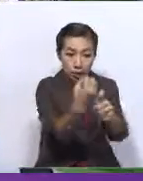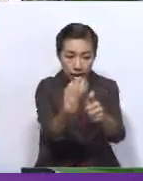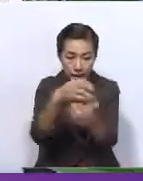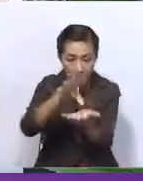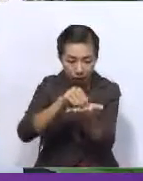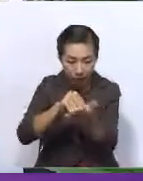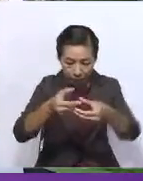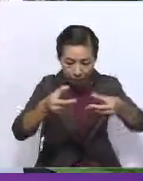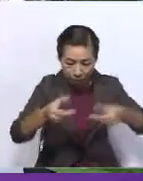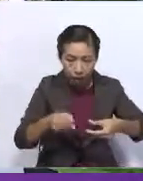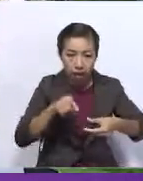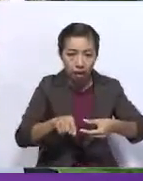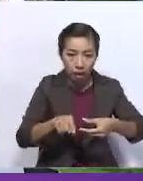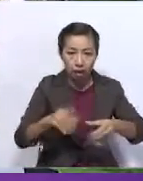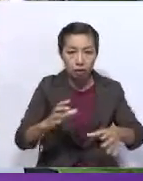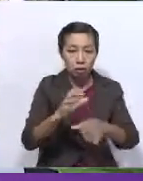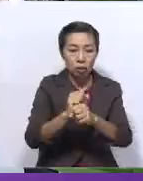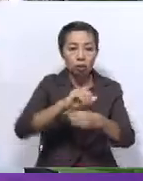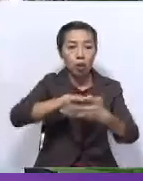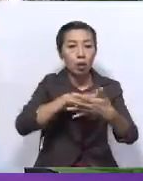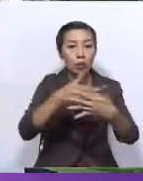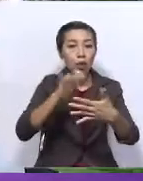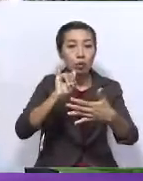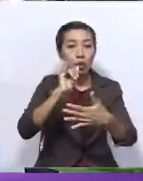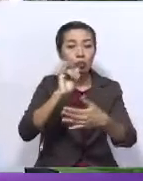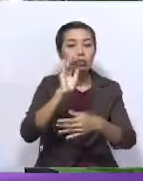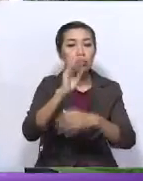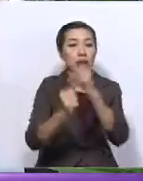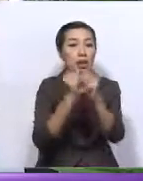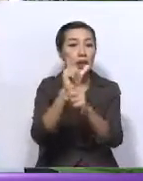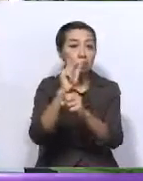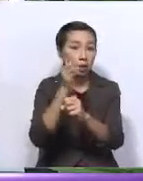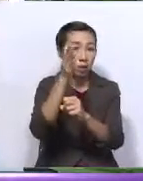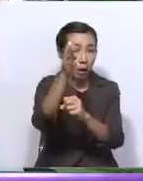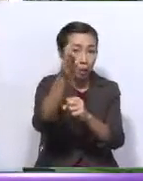ำเสนอในภาพรวมของยุทธศาสตร์ชาติ20ปีต่อไปค่ะซึ่งบรรยากาศจะเป็นอย่าง